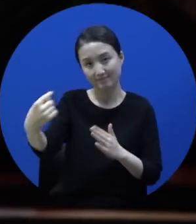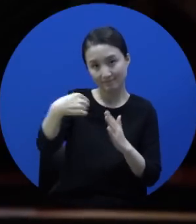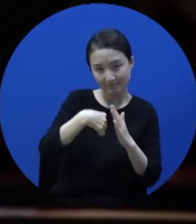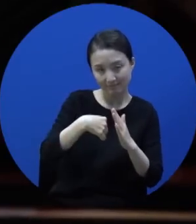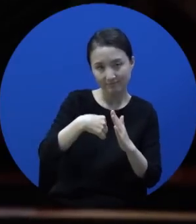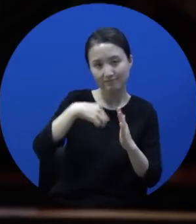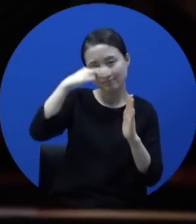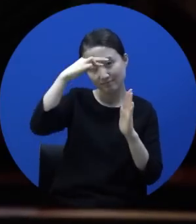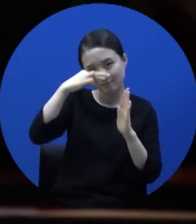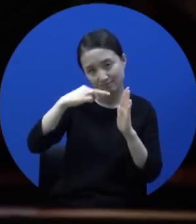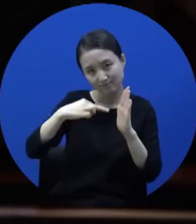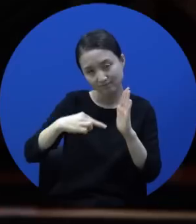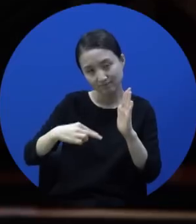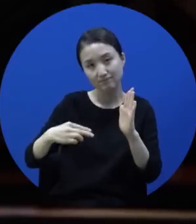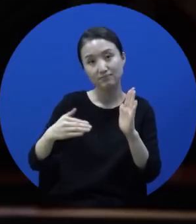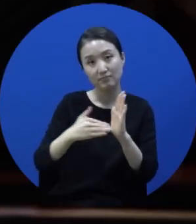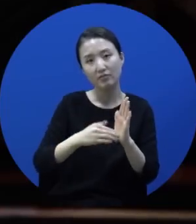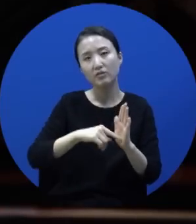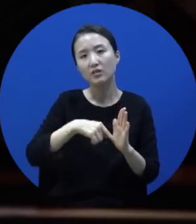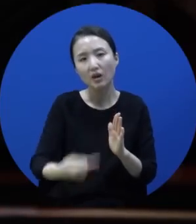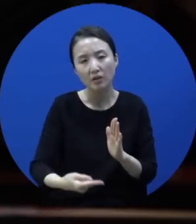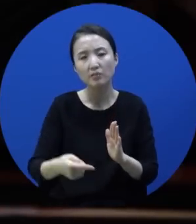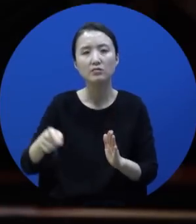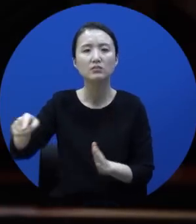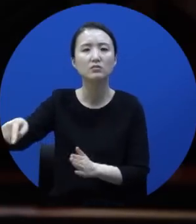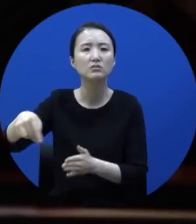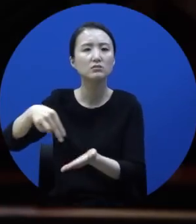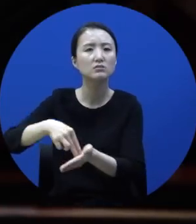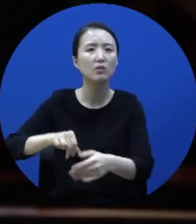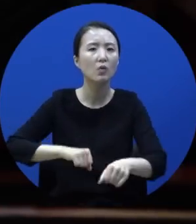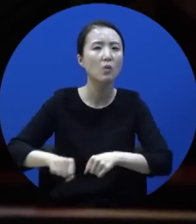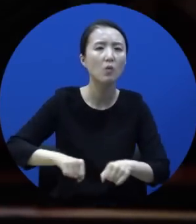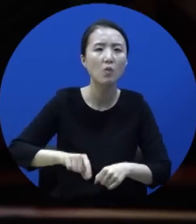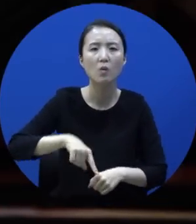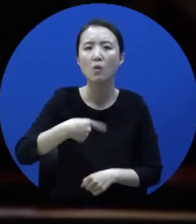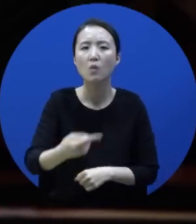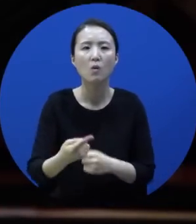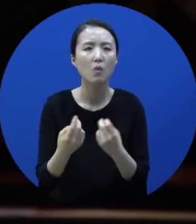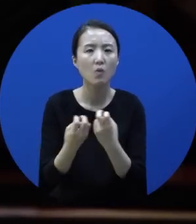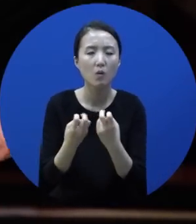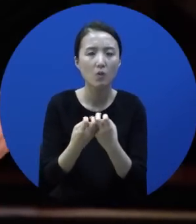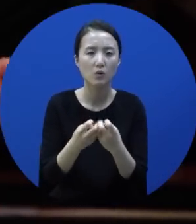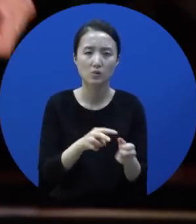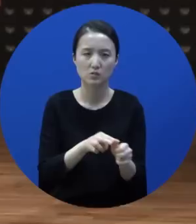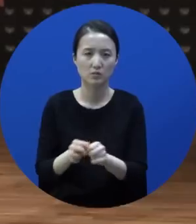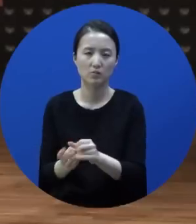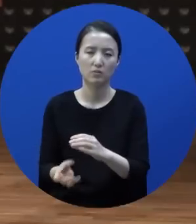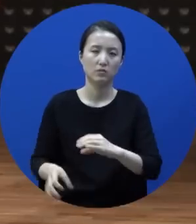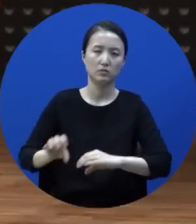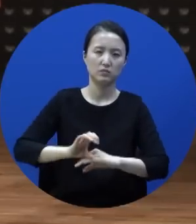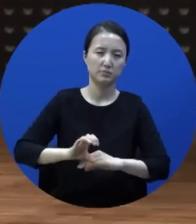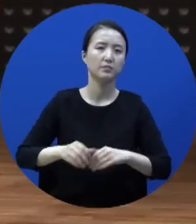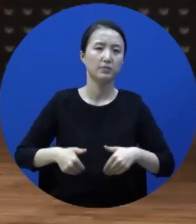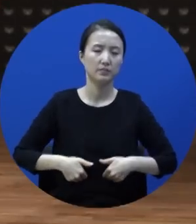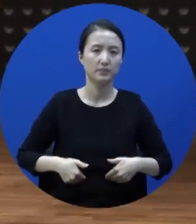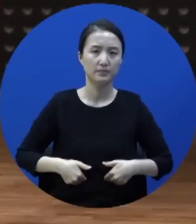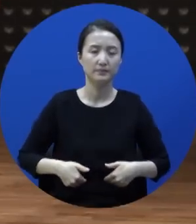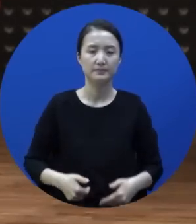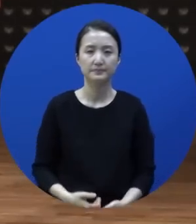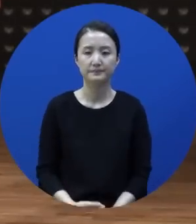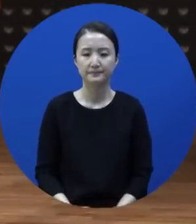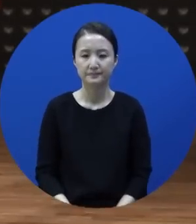있게 고객의 관점에서 보라라고 이야기를 하고 싶어요. 그래서 여러분들이 소셜에서 미디어 채널을 활용을 하실